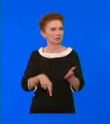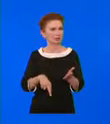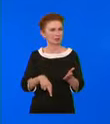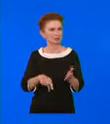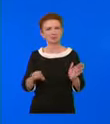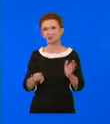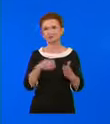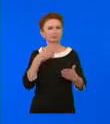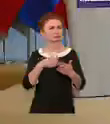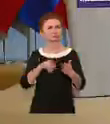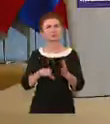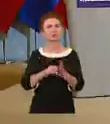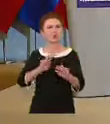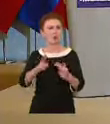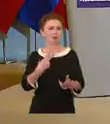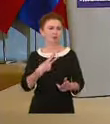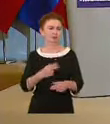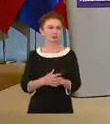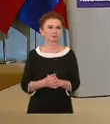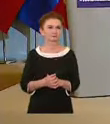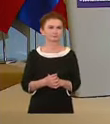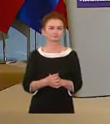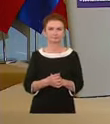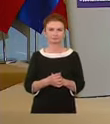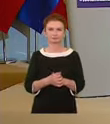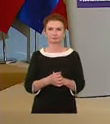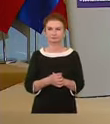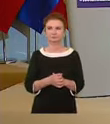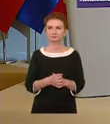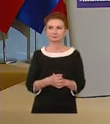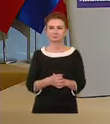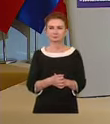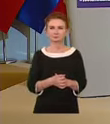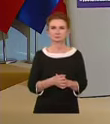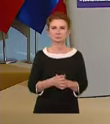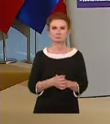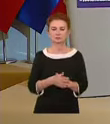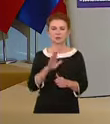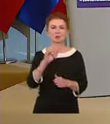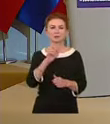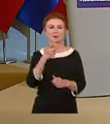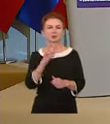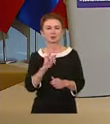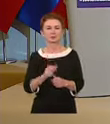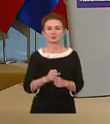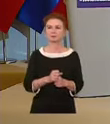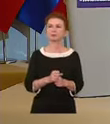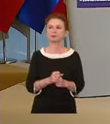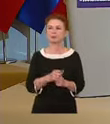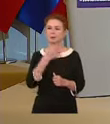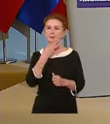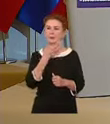moment w czwartym etapie. Dziękuję bardzo. Proszę kolejne pytanie. Pytanie redaktora Rafała Białkowskiego z PAP. Pan